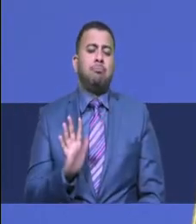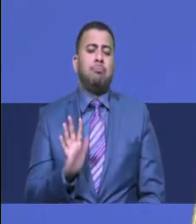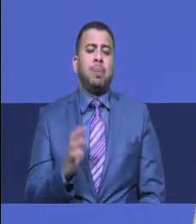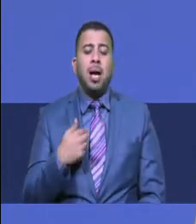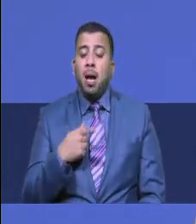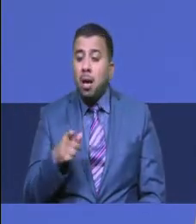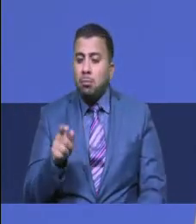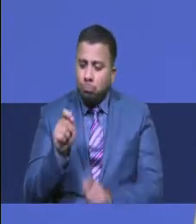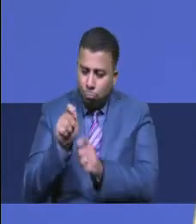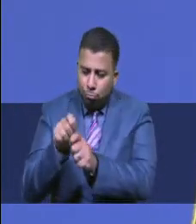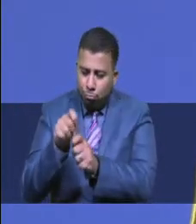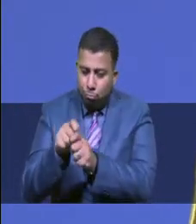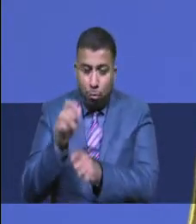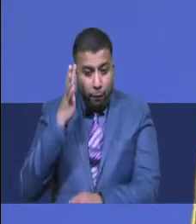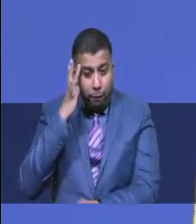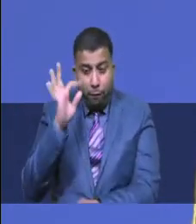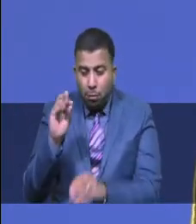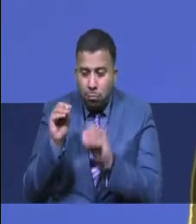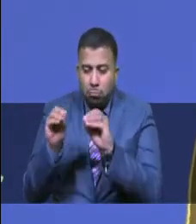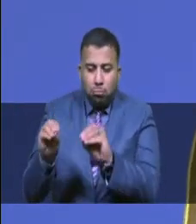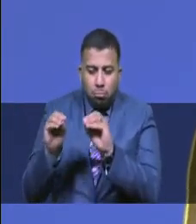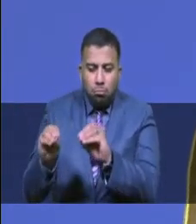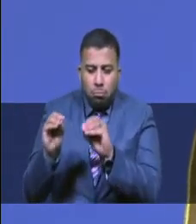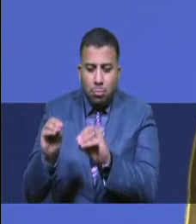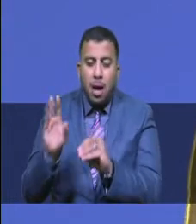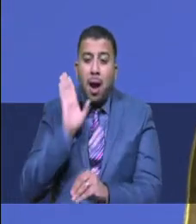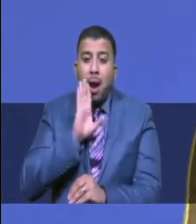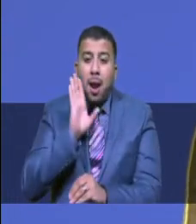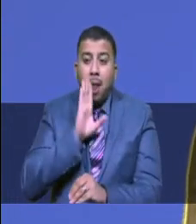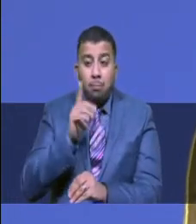أنمي إنسانا وأعلم إنسانا